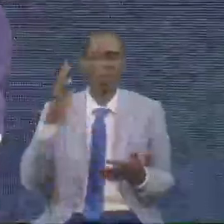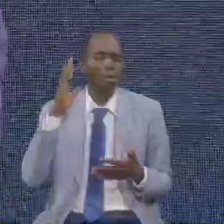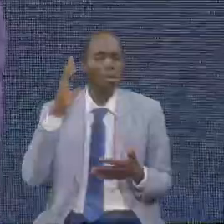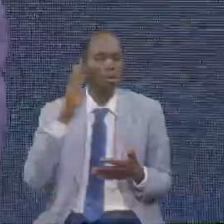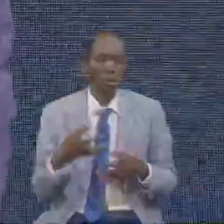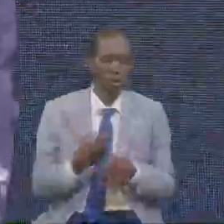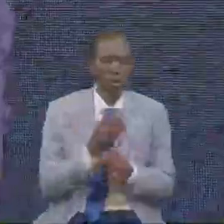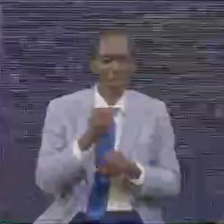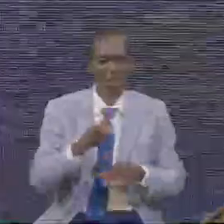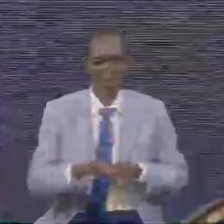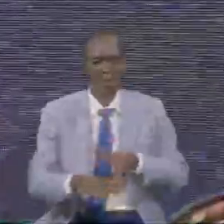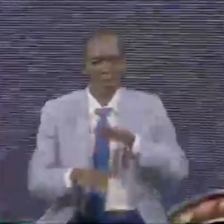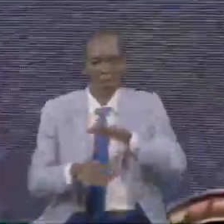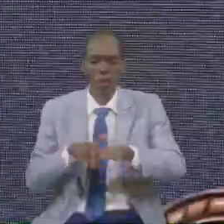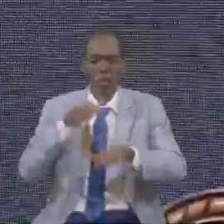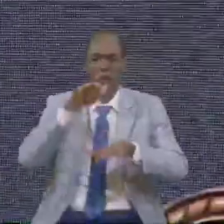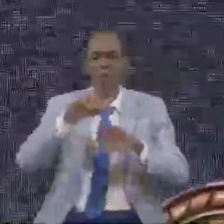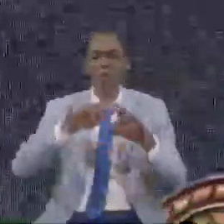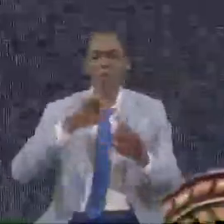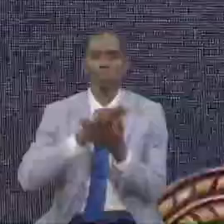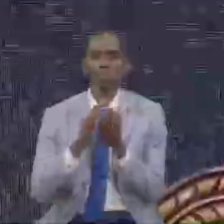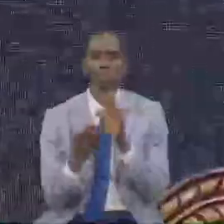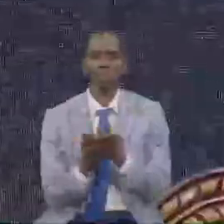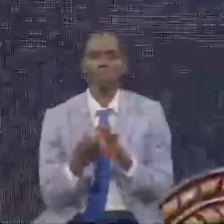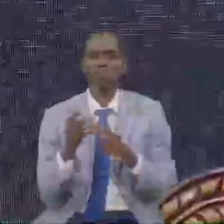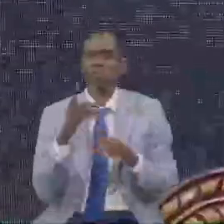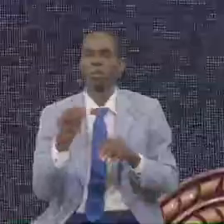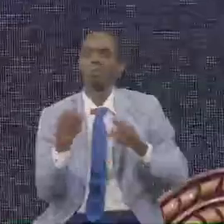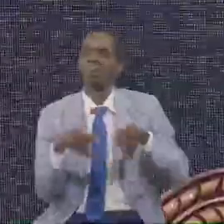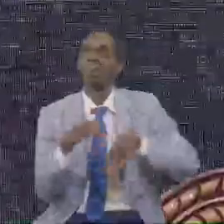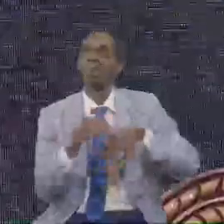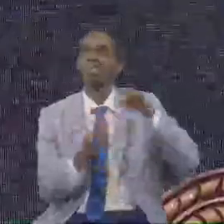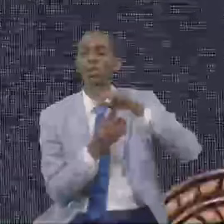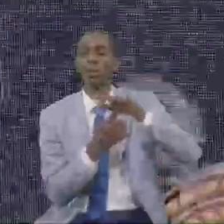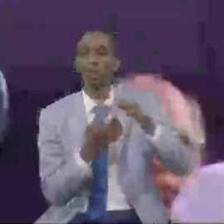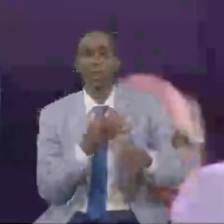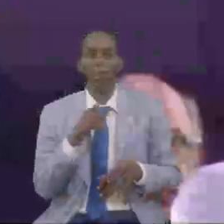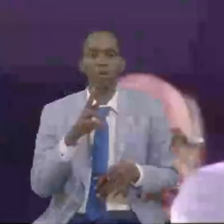que nous faisons ces pas pour devenir des héros. Et tu n'es pas pressé.